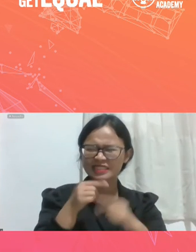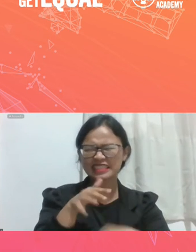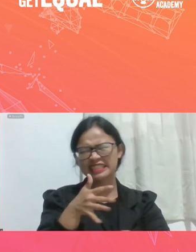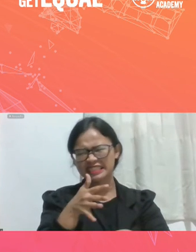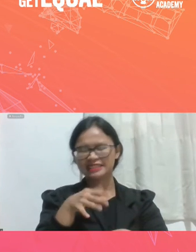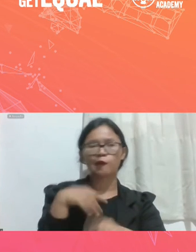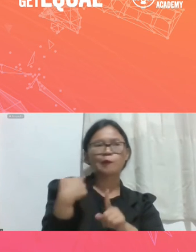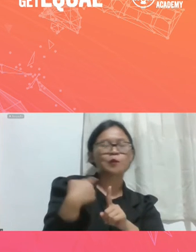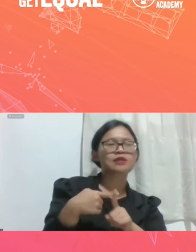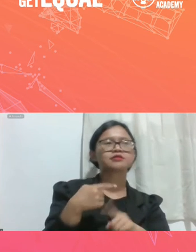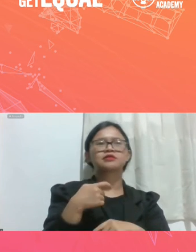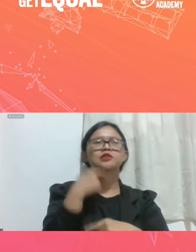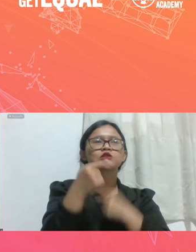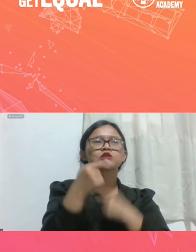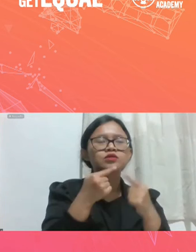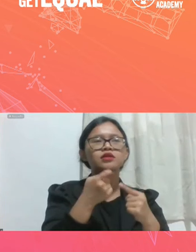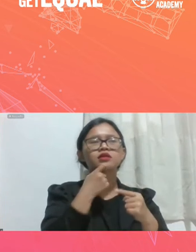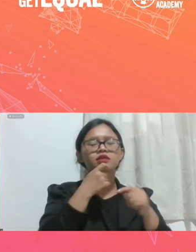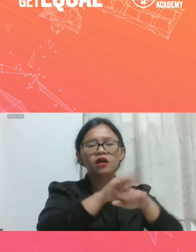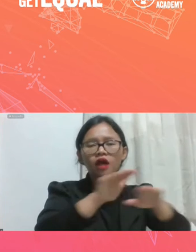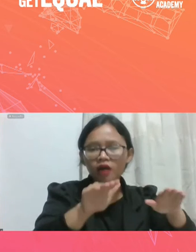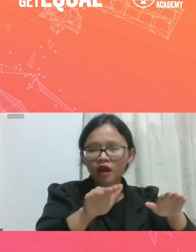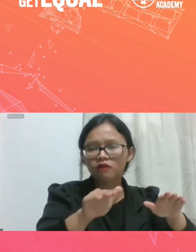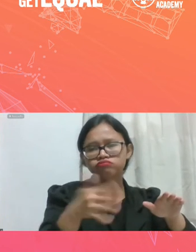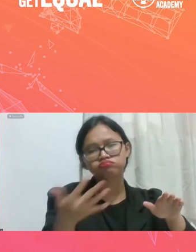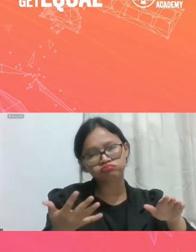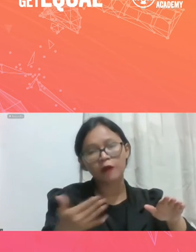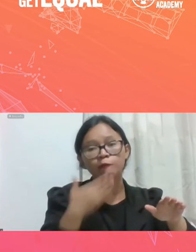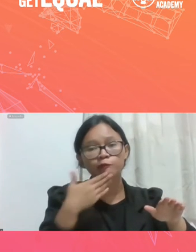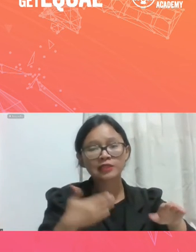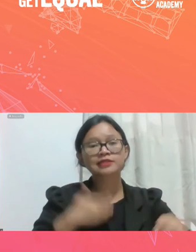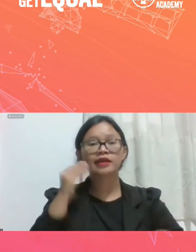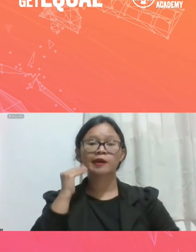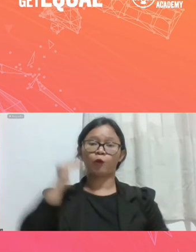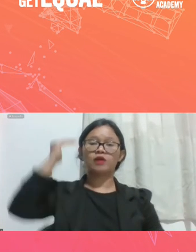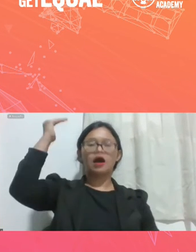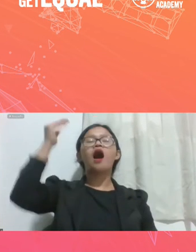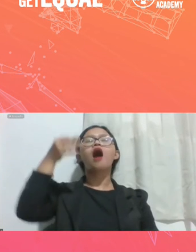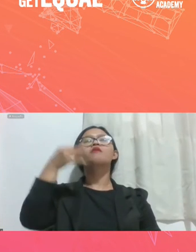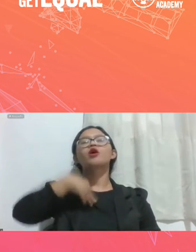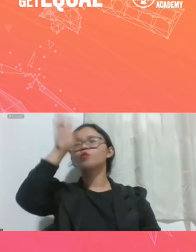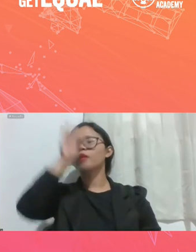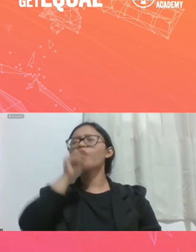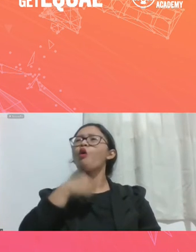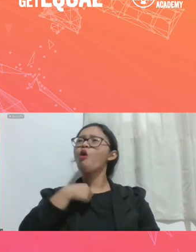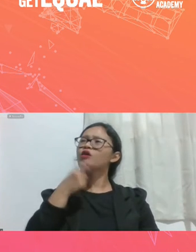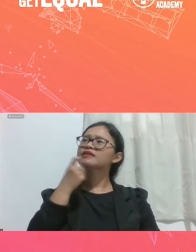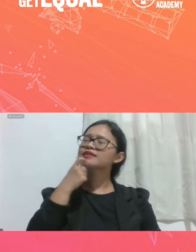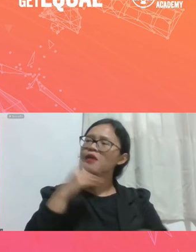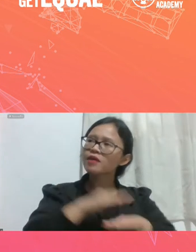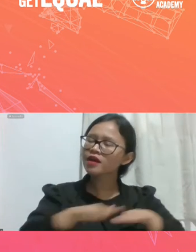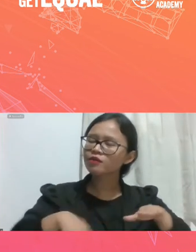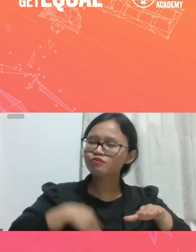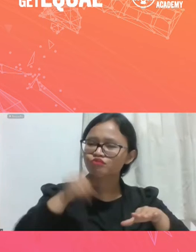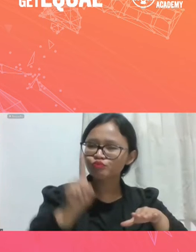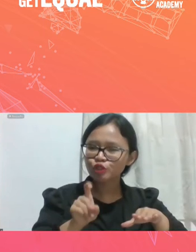terutama girls. Gitu. Kita baru sadar keamanan ketika sudah misalnya mau masuk kuliah atau bagaimana. Dan